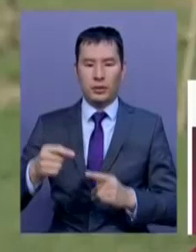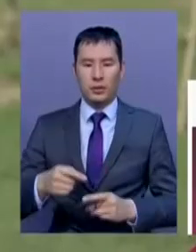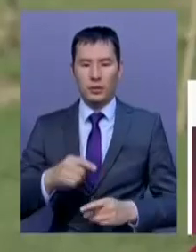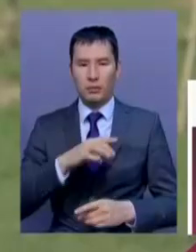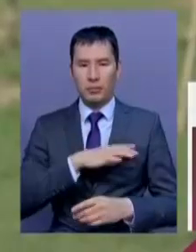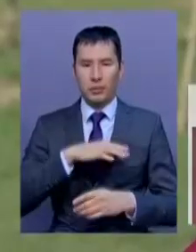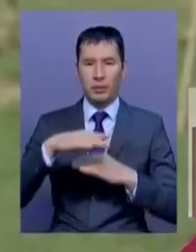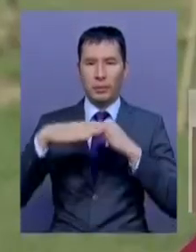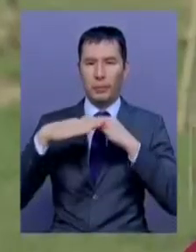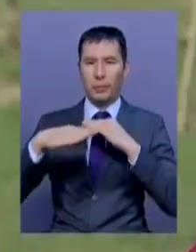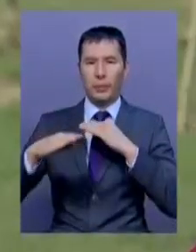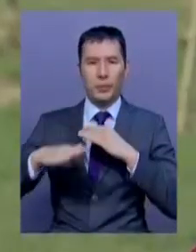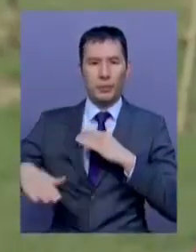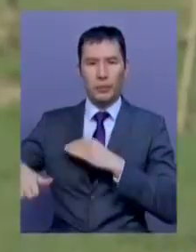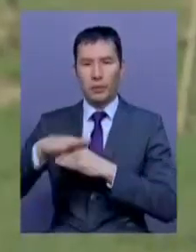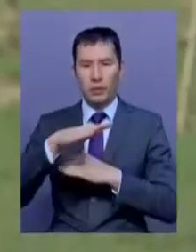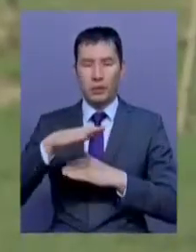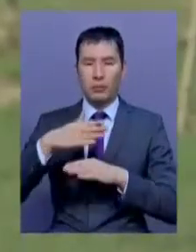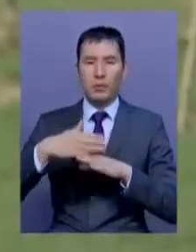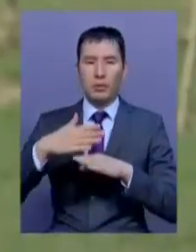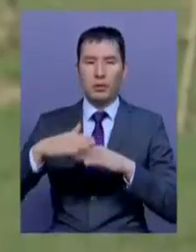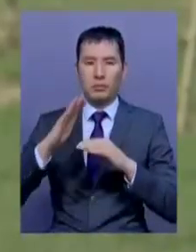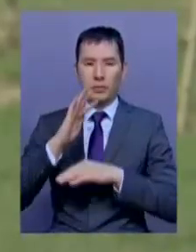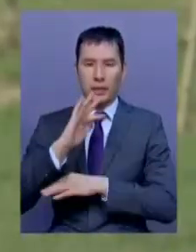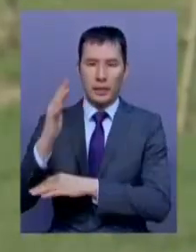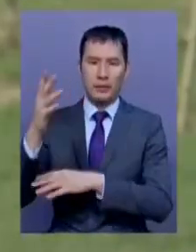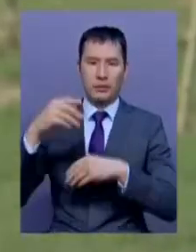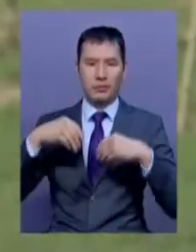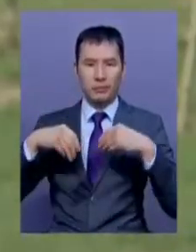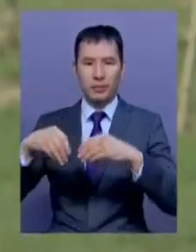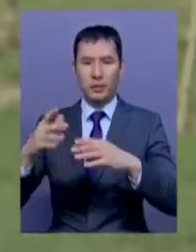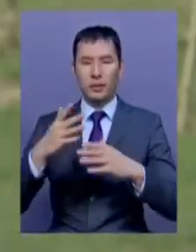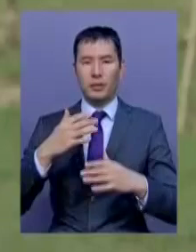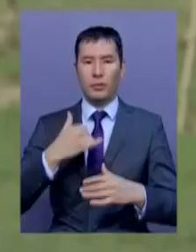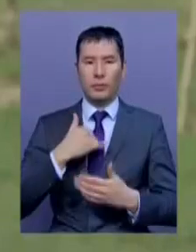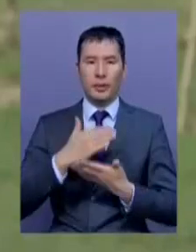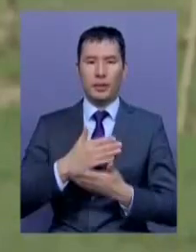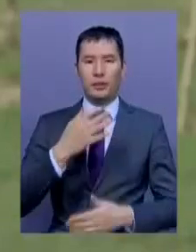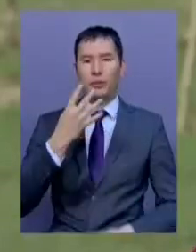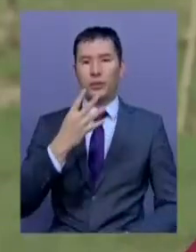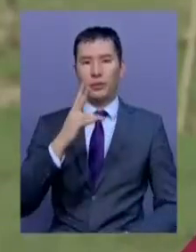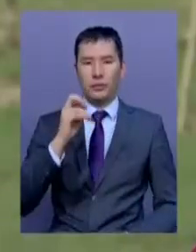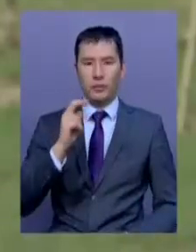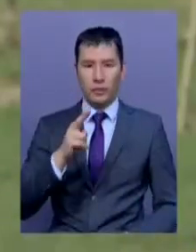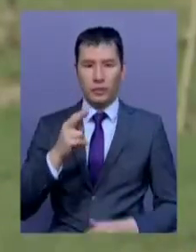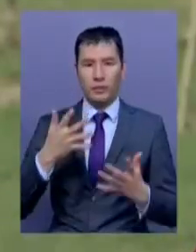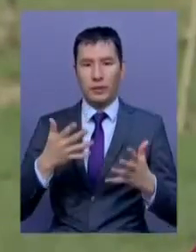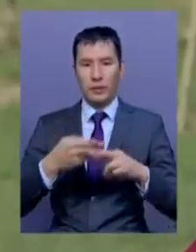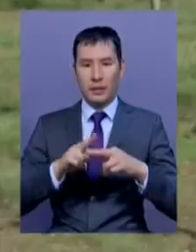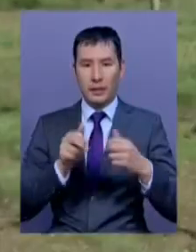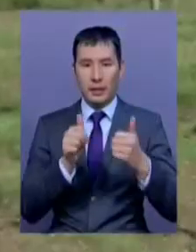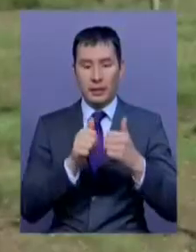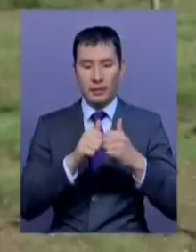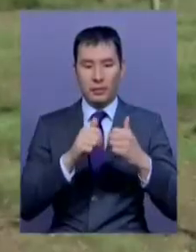ашық-шашық жатқан жерден парктың салынғаны өте жақсы болды. Төрт немерем бар. Соны күнде жетектеп кеп, осы